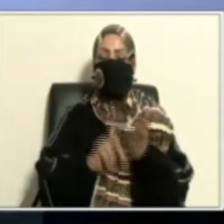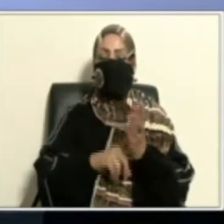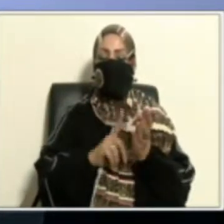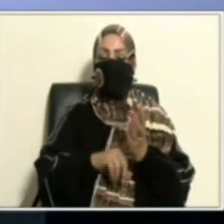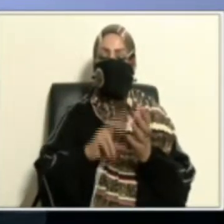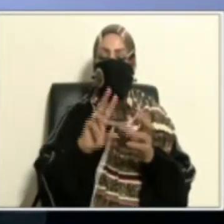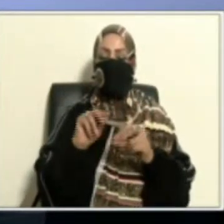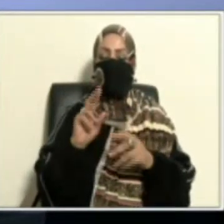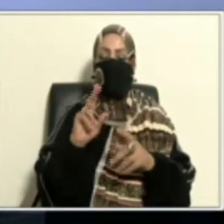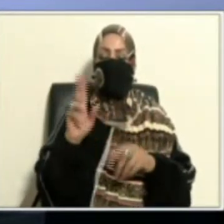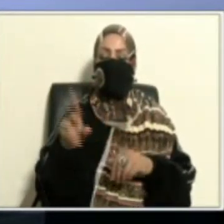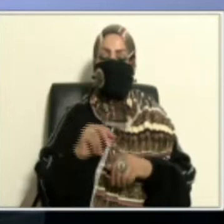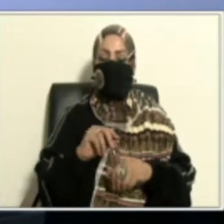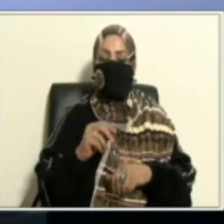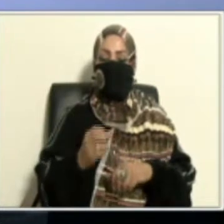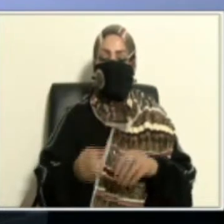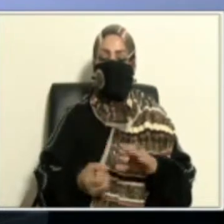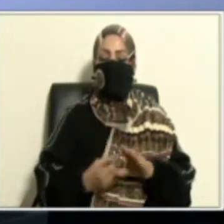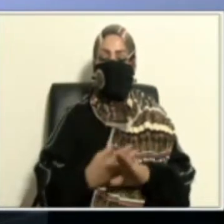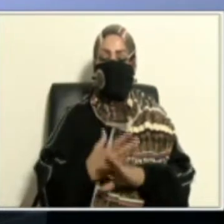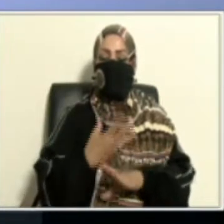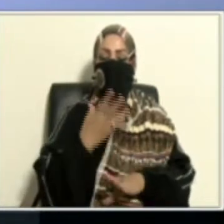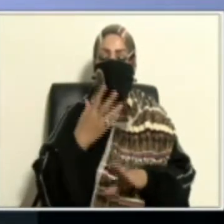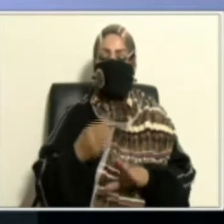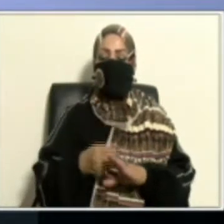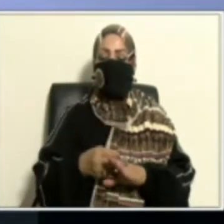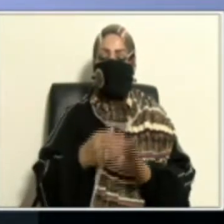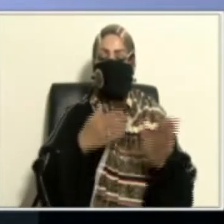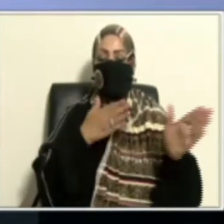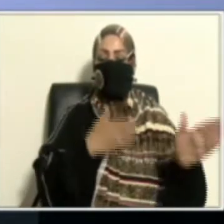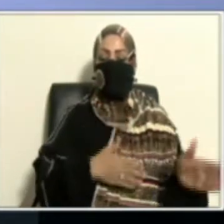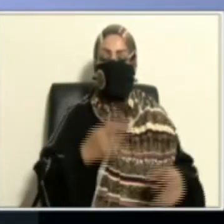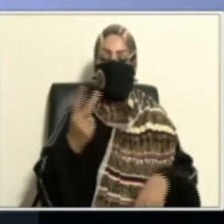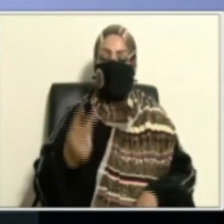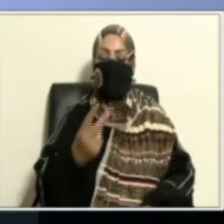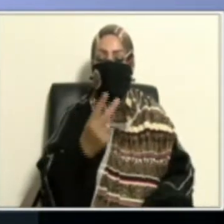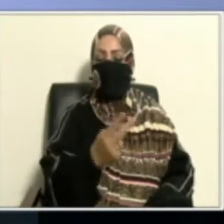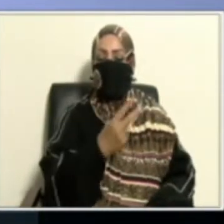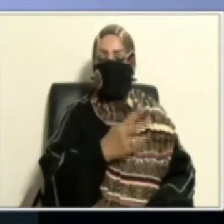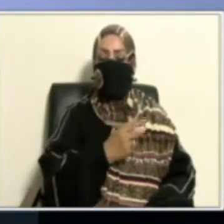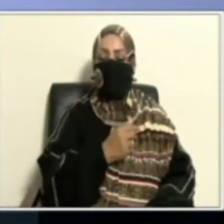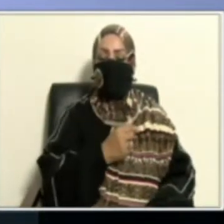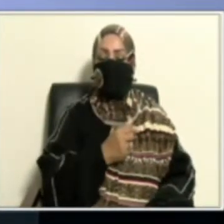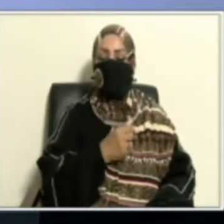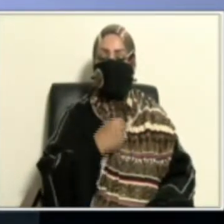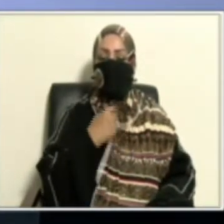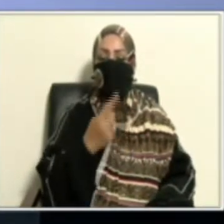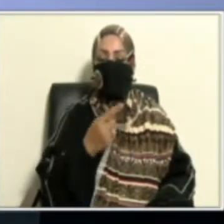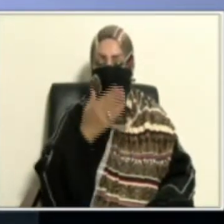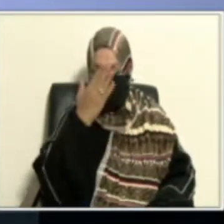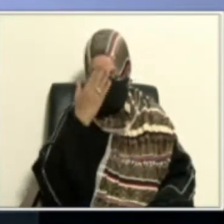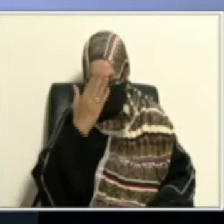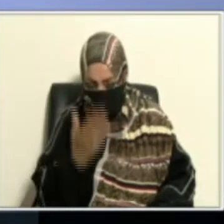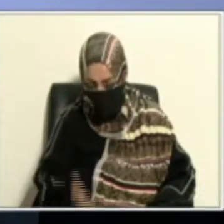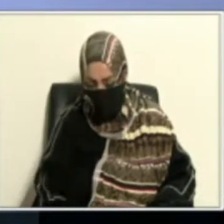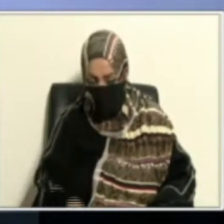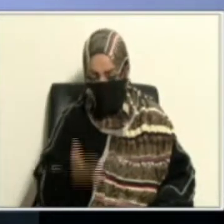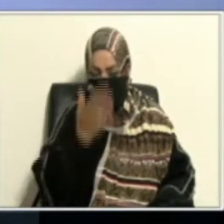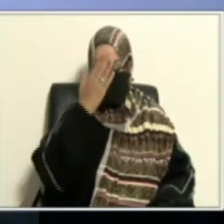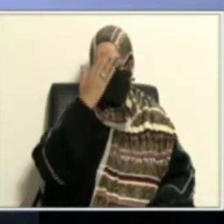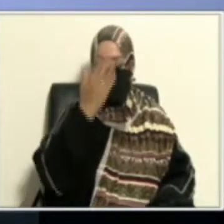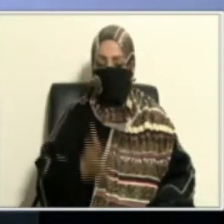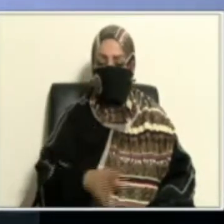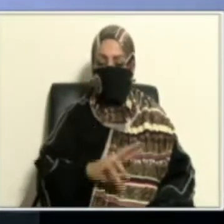سجود سهو ولا لا؟ هيك ايه ايه ايه. تسمع الاجابه باذن الله. باي حكم. عندي سؤال. تفضل تفضل